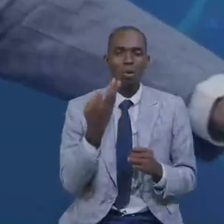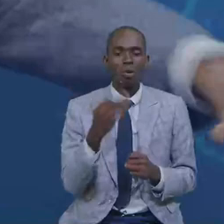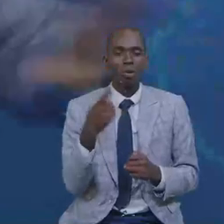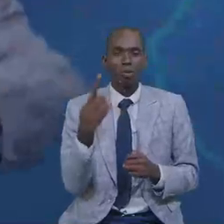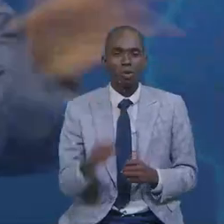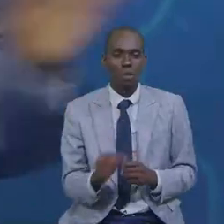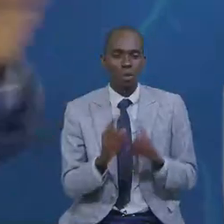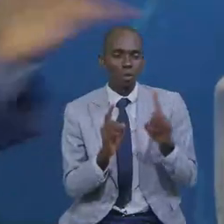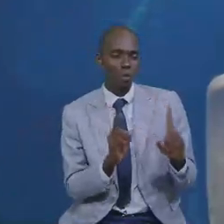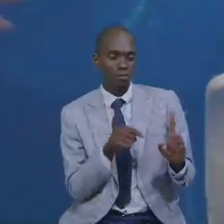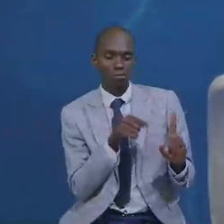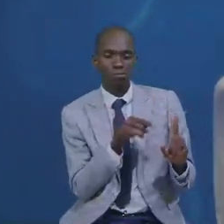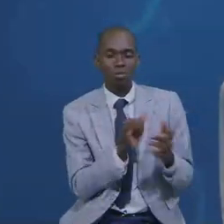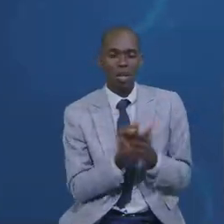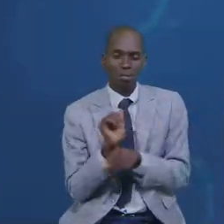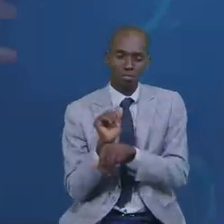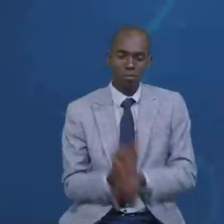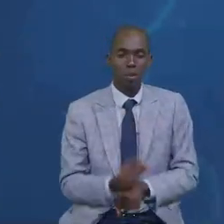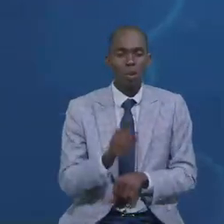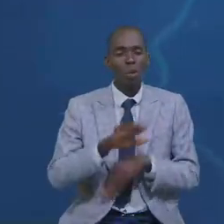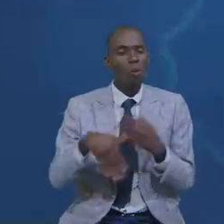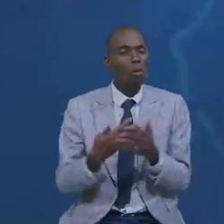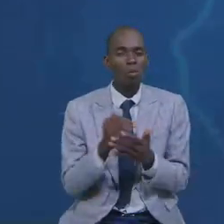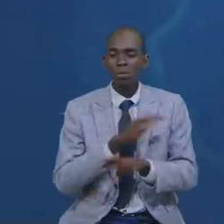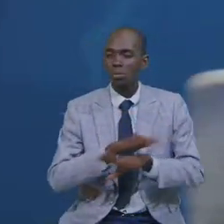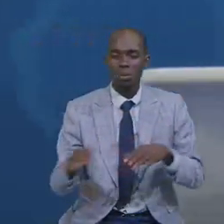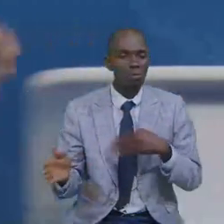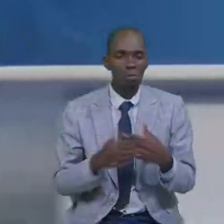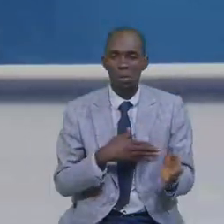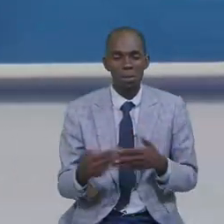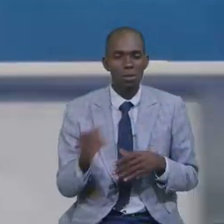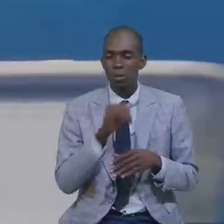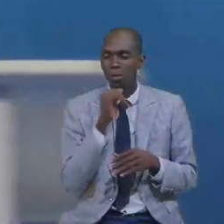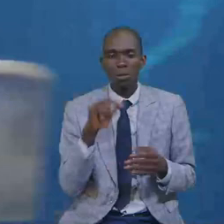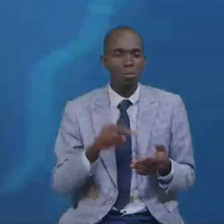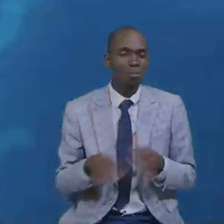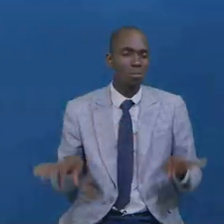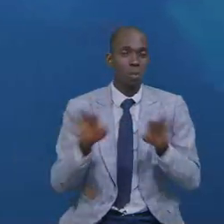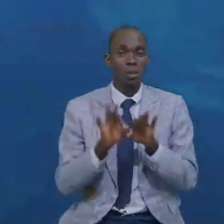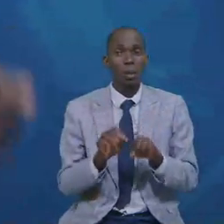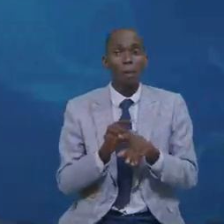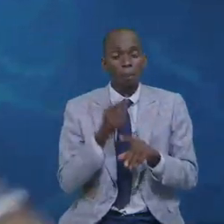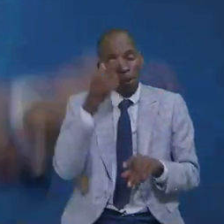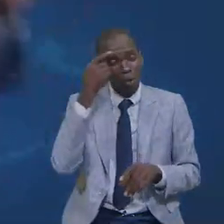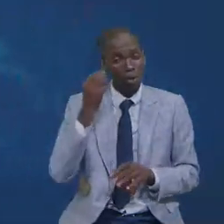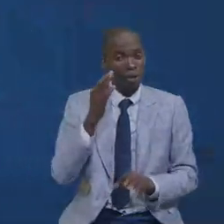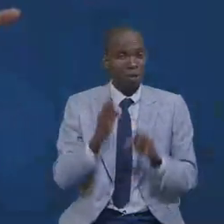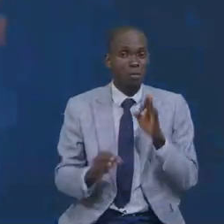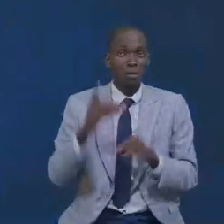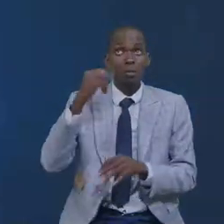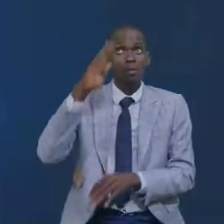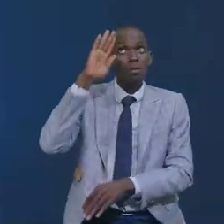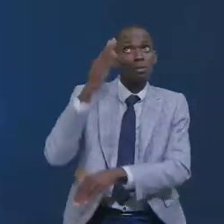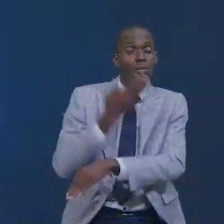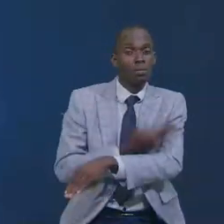puissance de celui qui te maintenait captif cela ne compte pas cela ne pourra pas s'interposer parce que si le